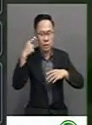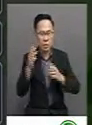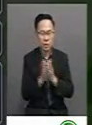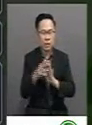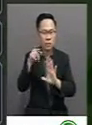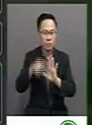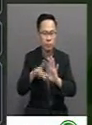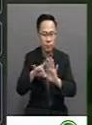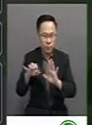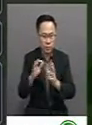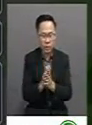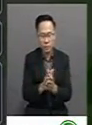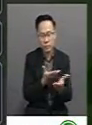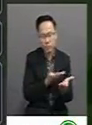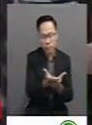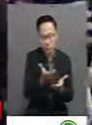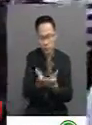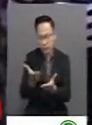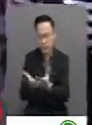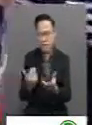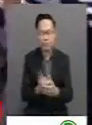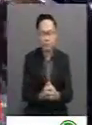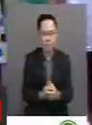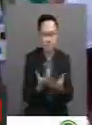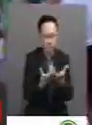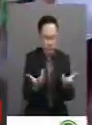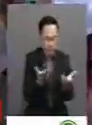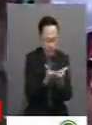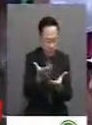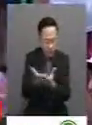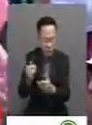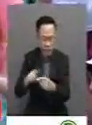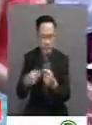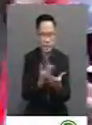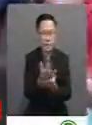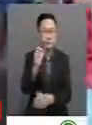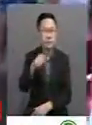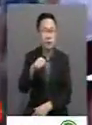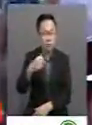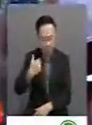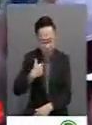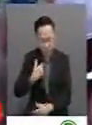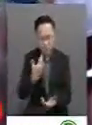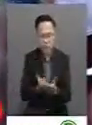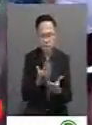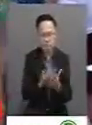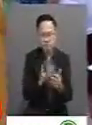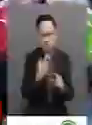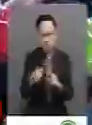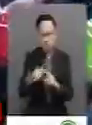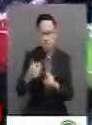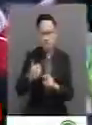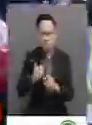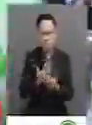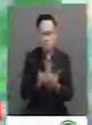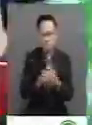ๆ 5,800 บาทต่อคนนะคะรวมไปถึงค่าที่พักด้วยช้อปปิ้งค่ะยังไงก็ต้องมีติดไปบ้างเหมือนกันนะคะไปท่องเที่ยวแล้วก็ต้องซื้อติด